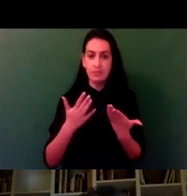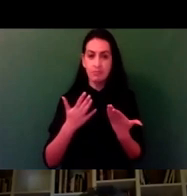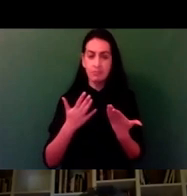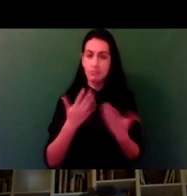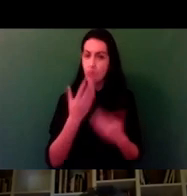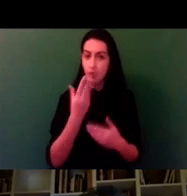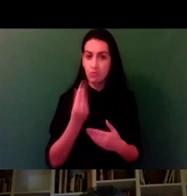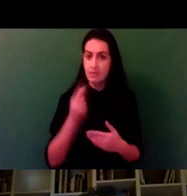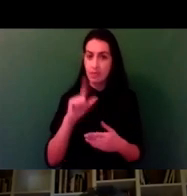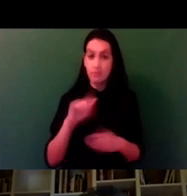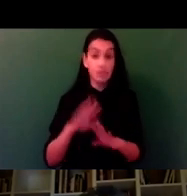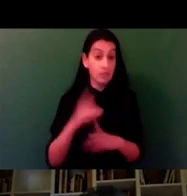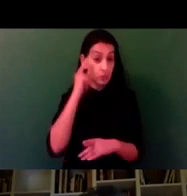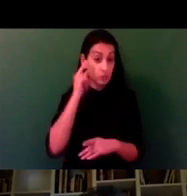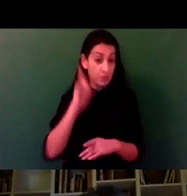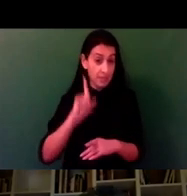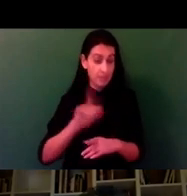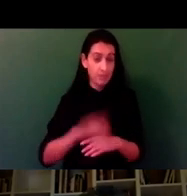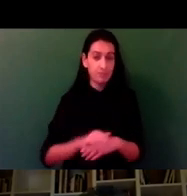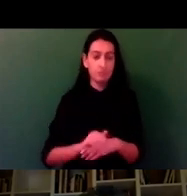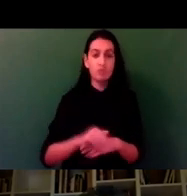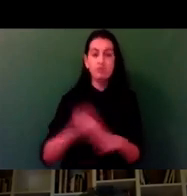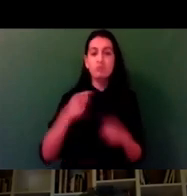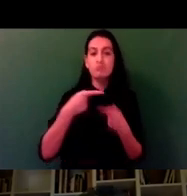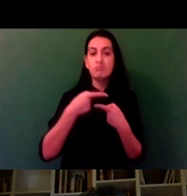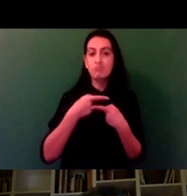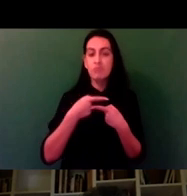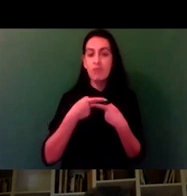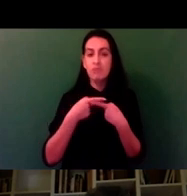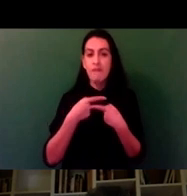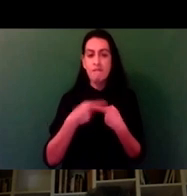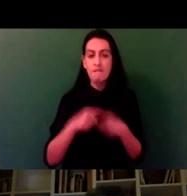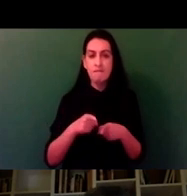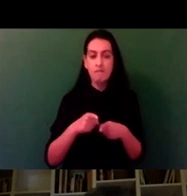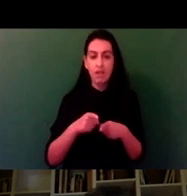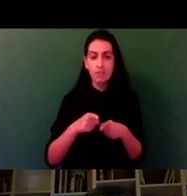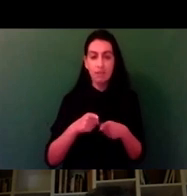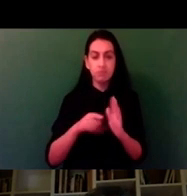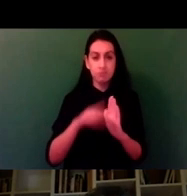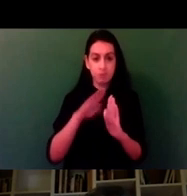belirliyor? Bunun farklı kriterlerini değerlendirmesini. Şimdi biz de mesela bu